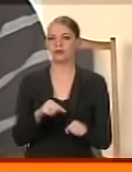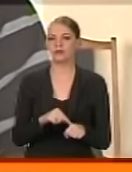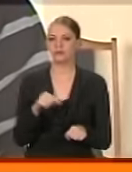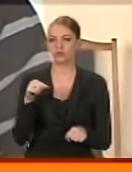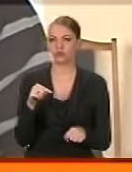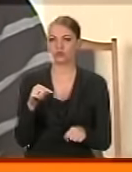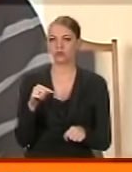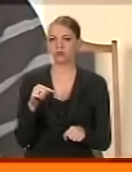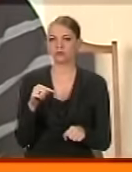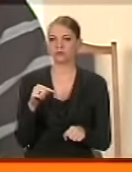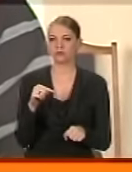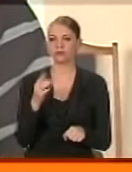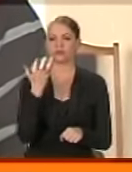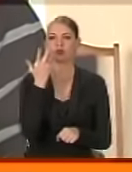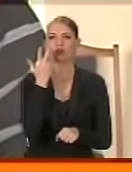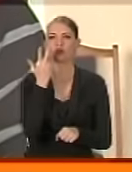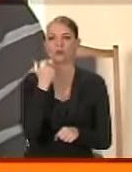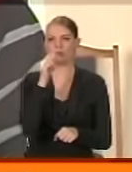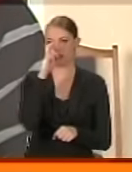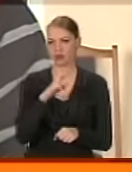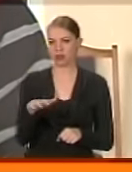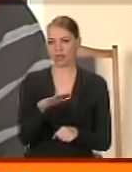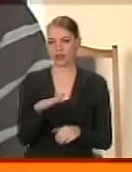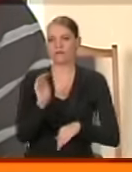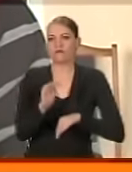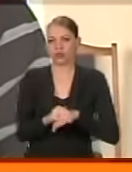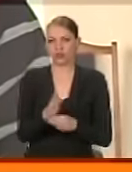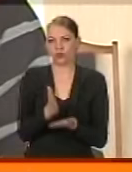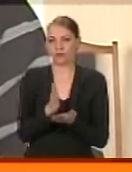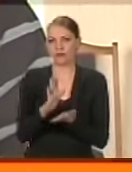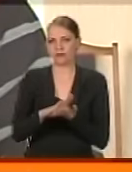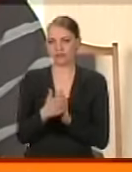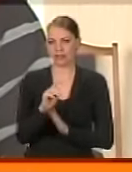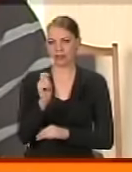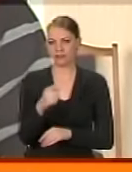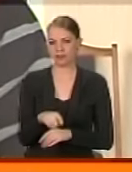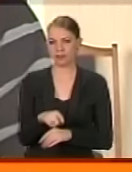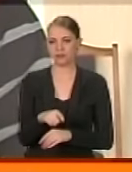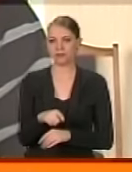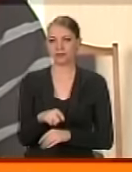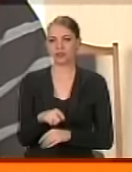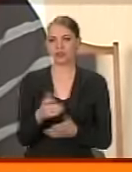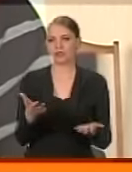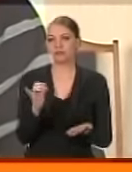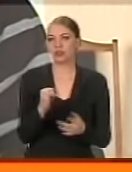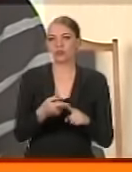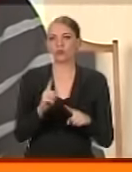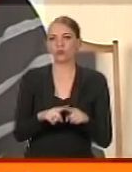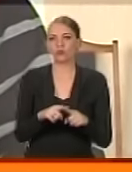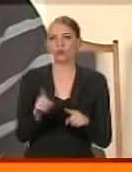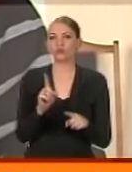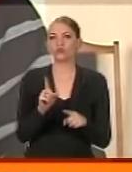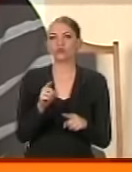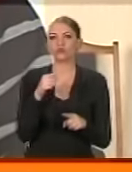відчутним, коли країна фактично перебуває в стані війни. І тому ті речі, на